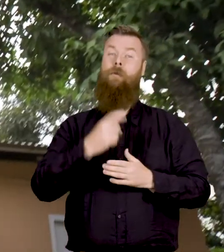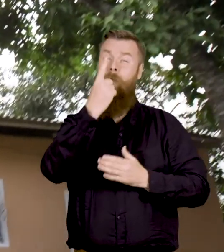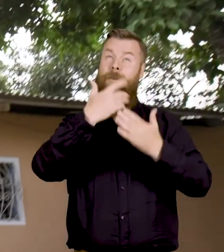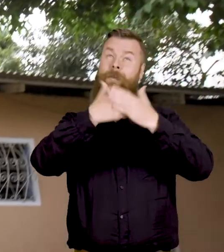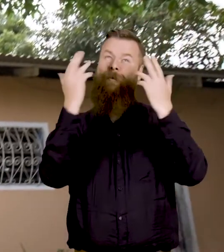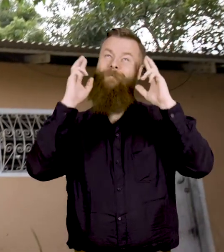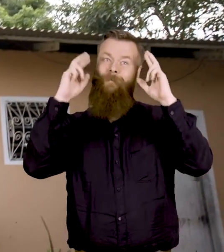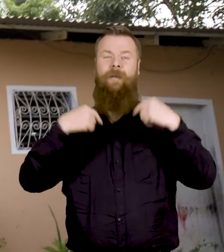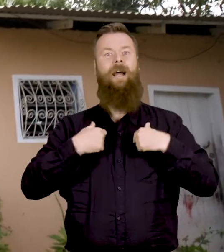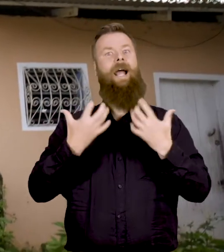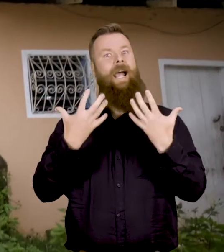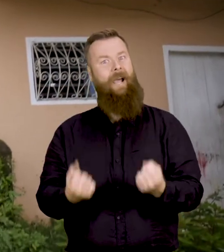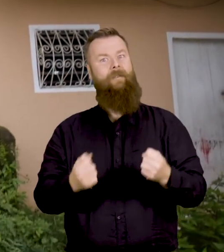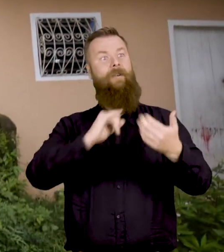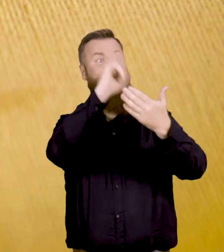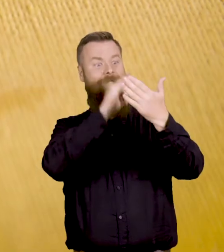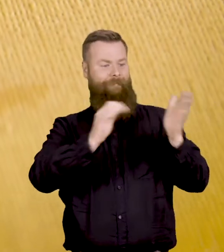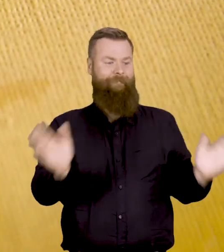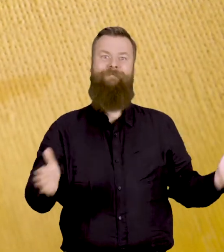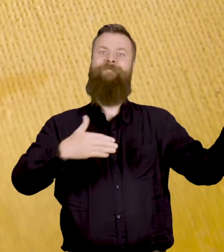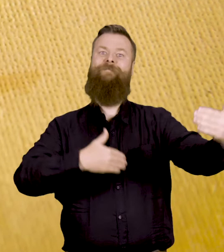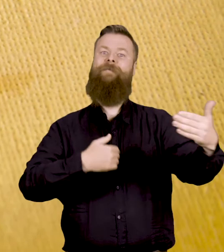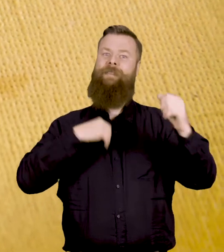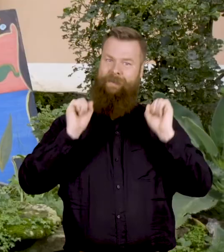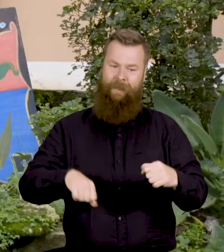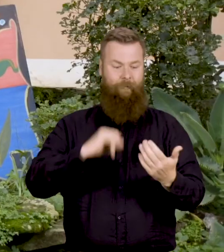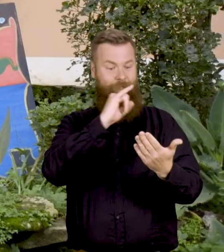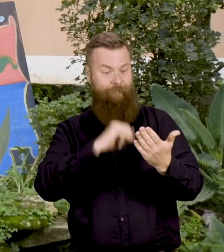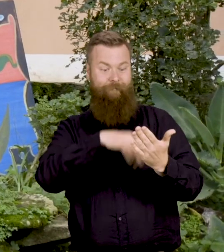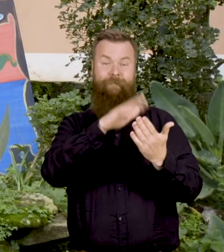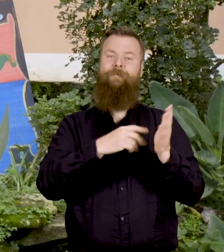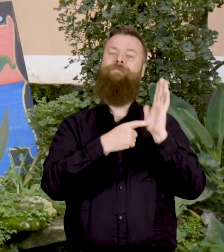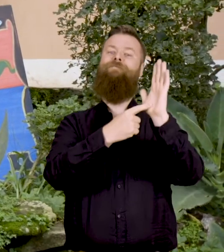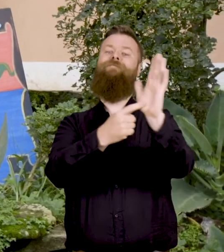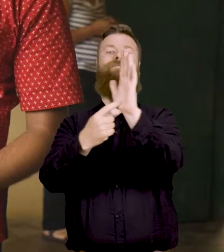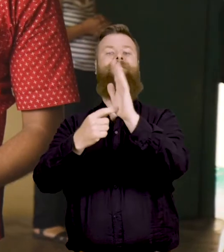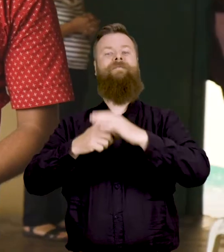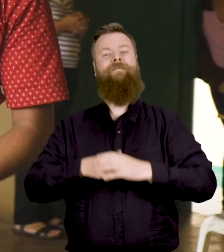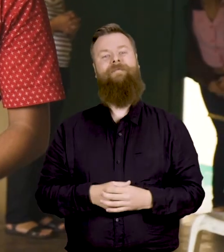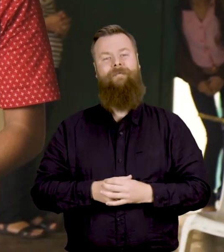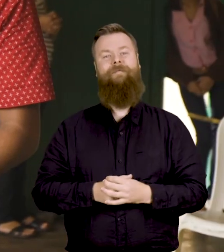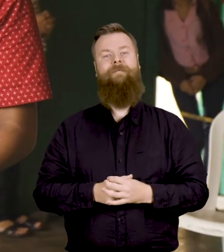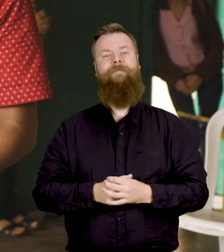Un jour, j'aimerais avoir mon propre studio pour pouvoir dessiner et présenter mon art et pour être inspiré.